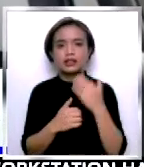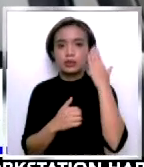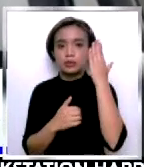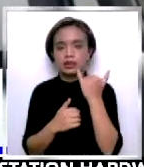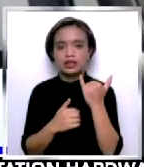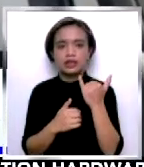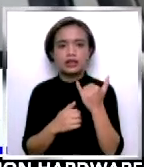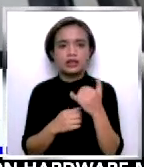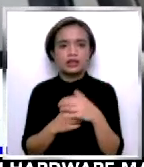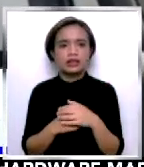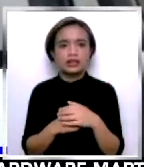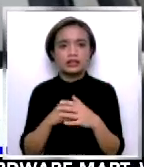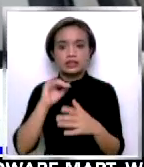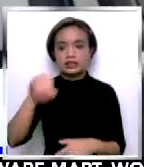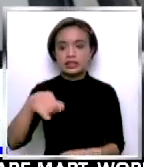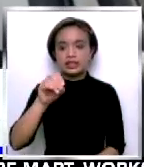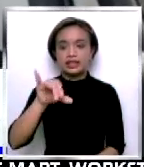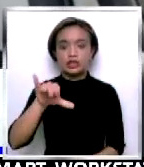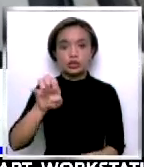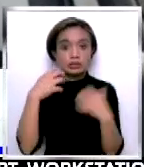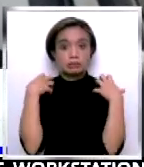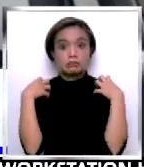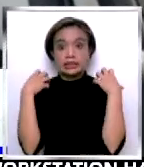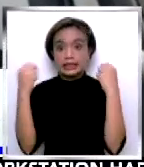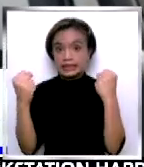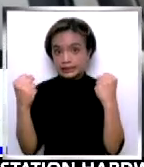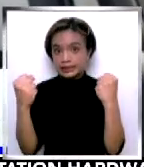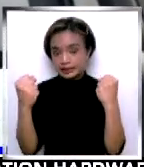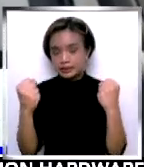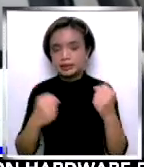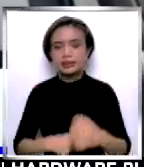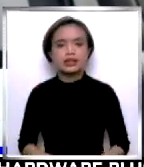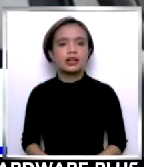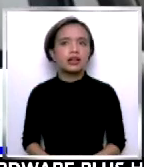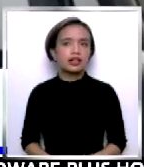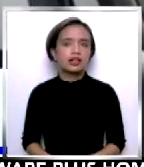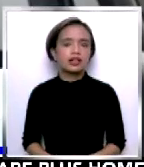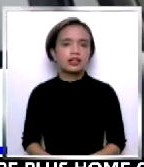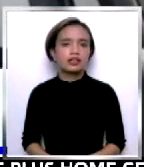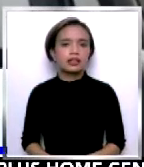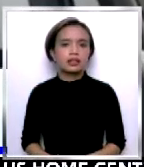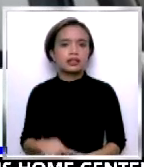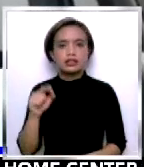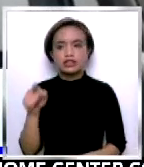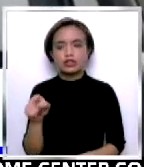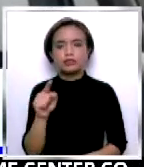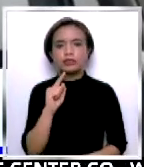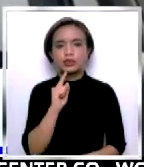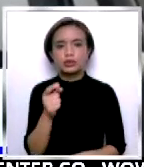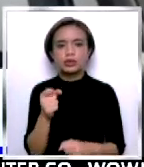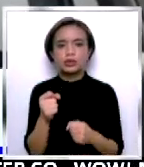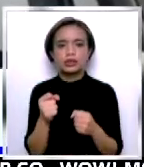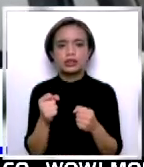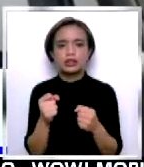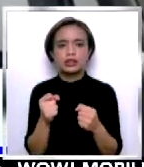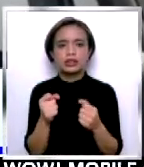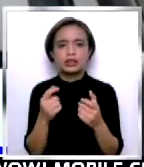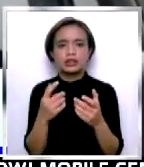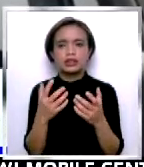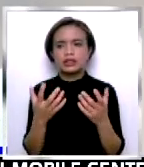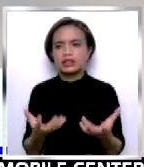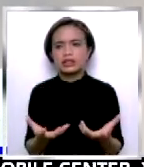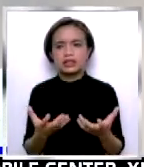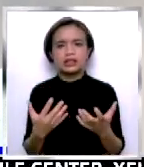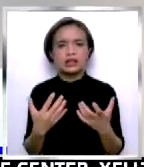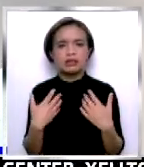malakas din si Joyce, matatag din, and she really carried a lot of weight and she held, you know, things